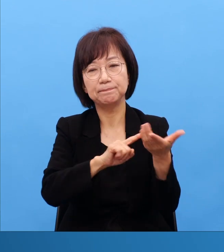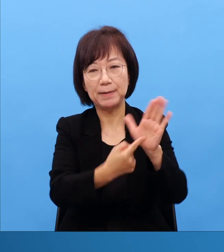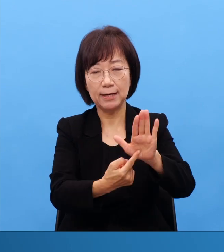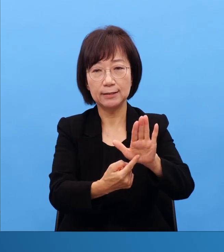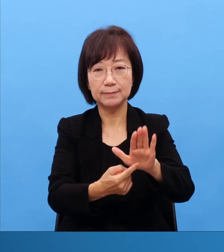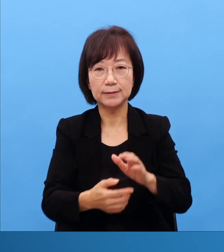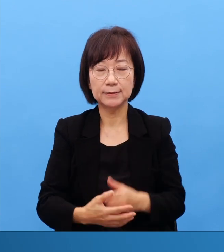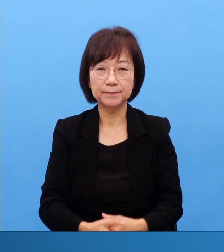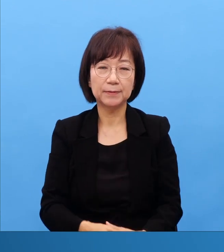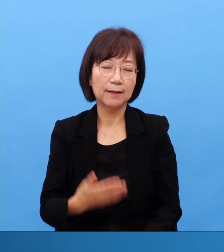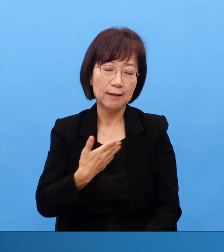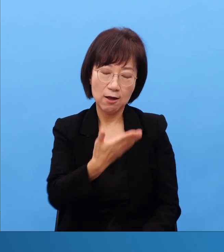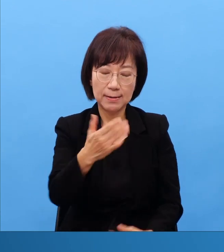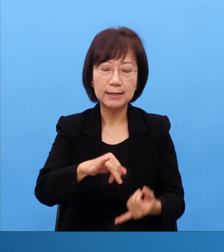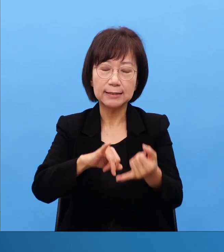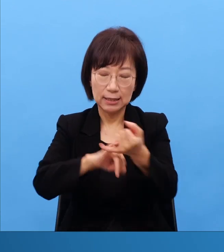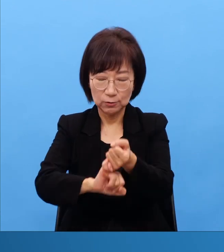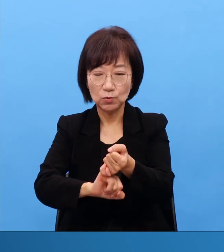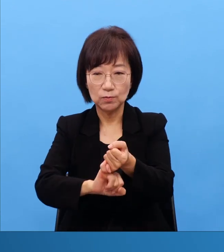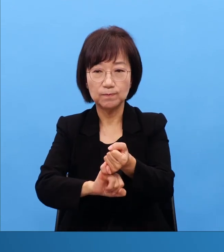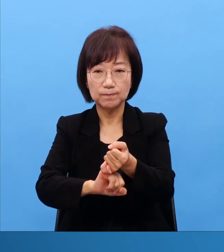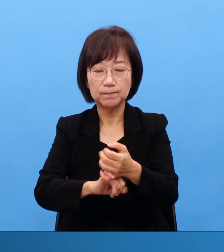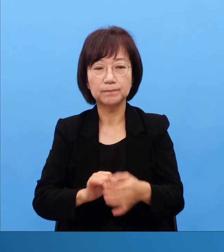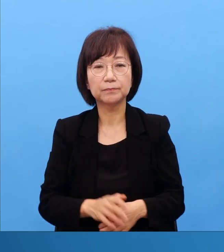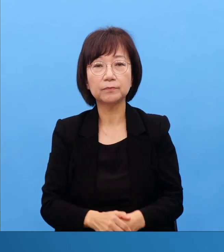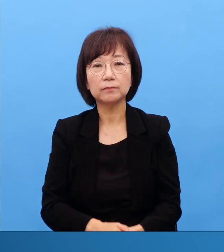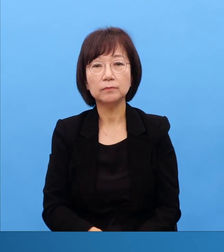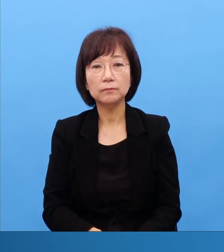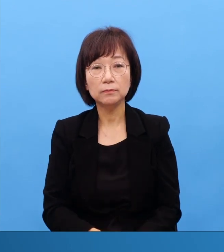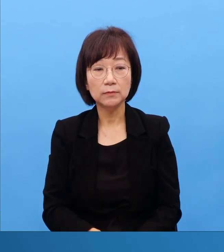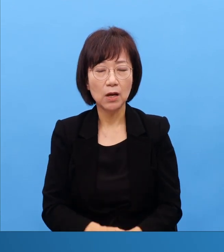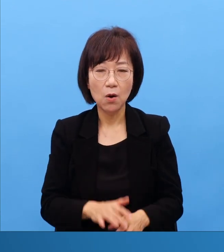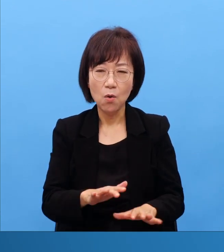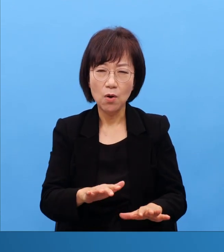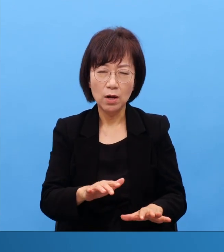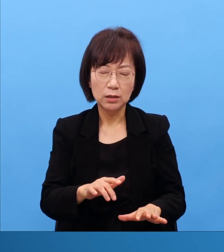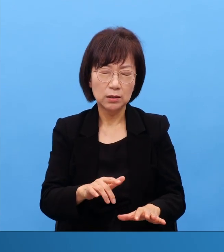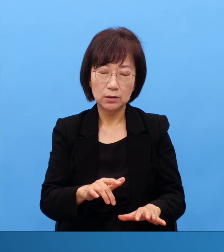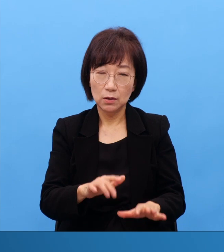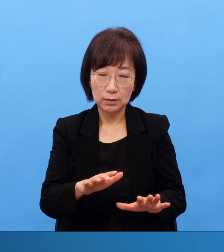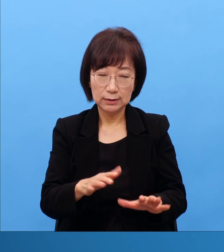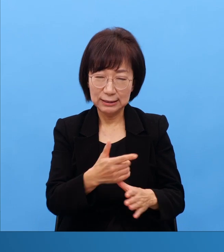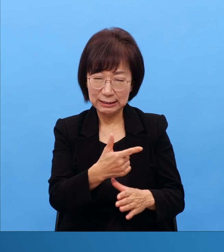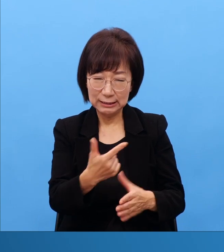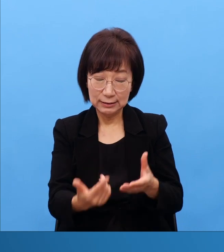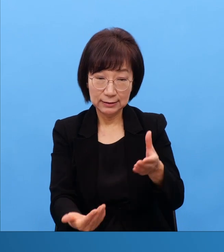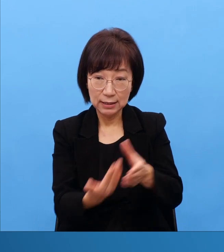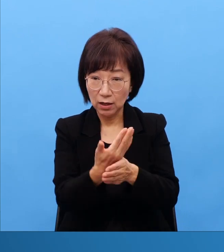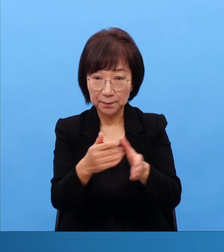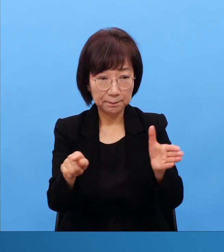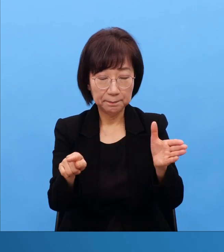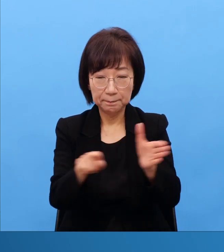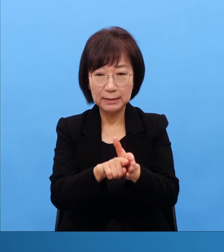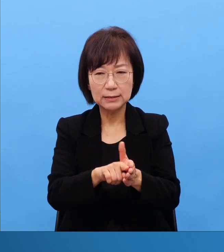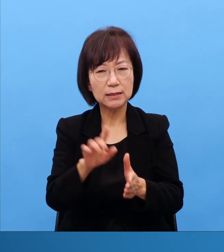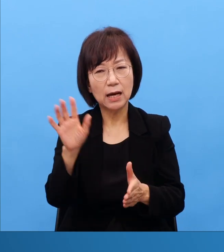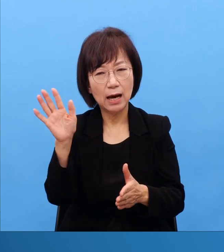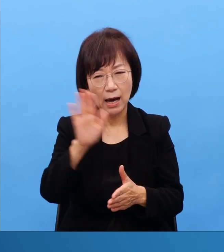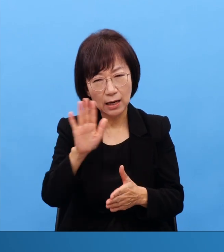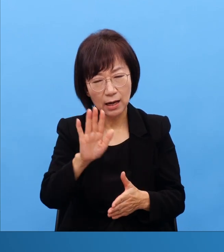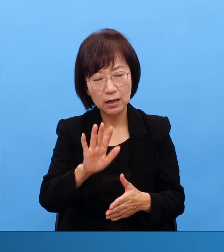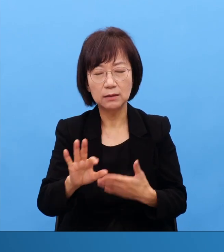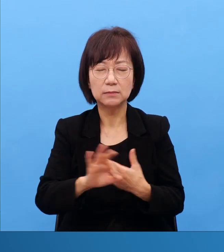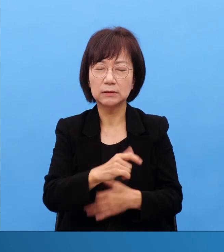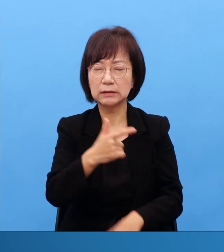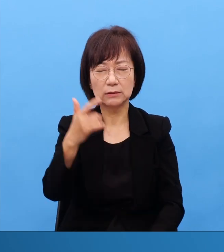will begin 약속합니다. to arise. I promise you. 이 어마어마한 사건을 안 믿는다는 것은 정말 이거는요 보통 문제가 아니에요. If you